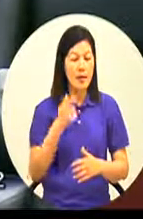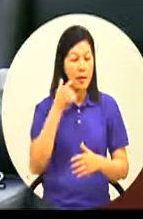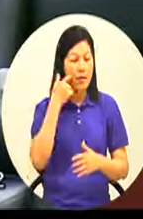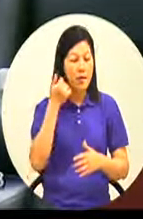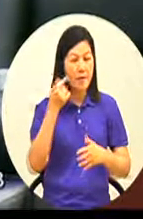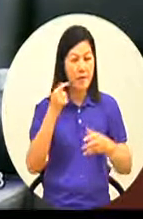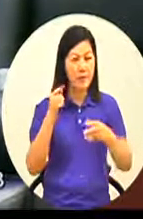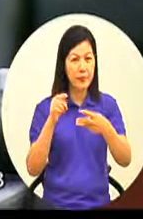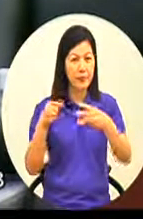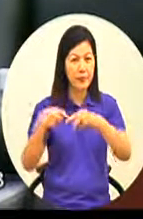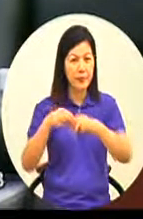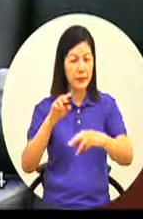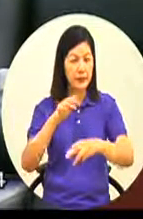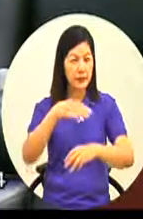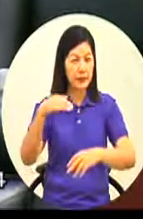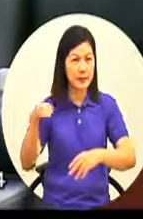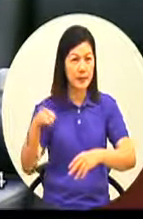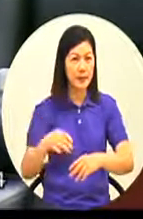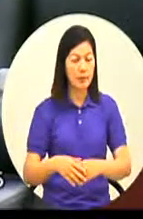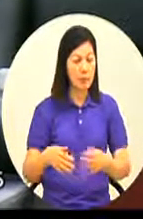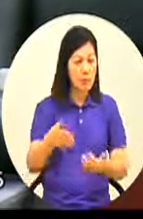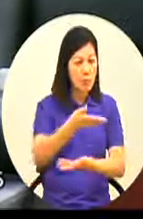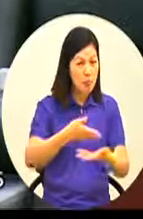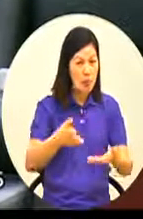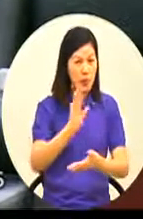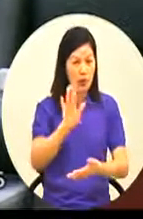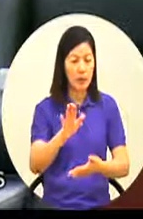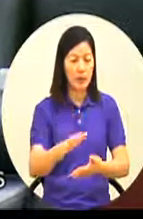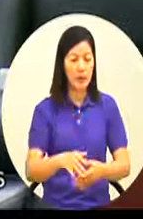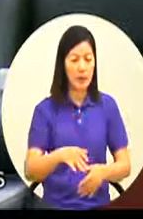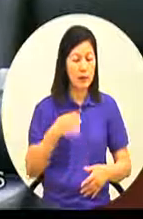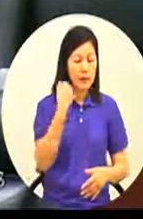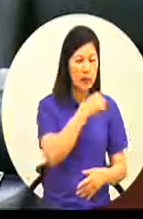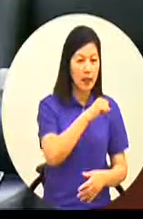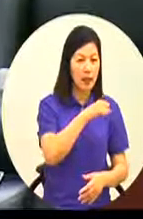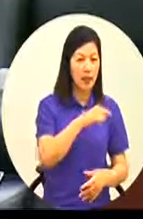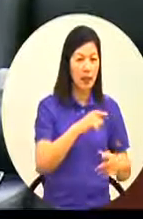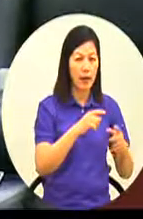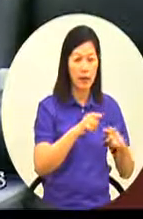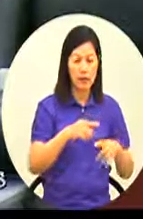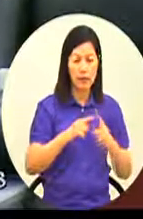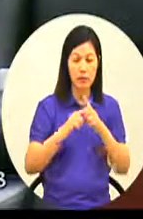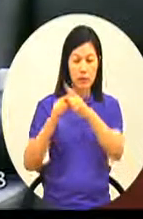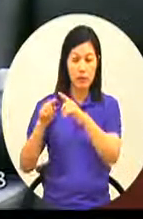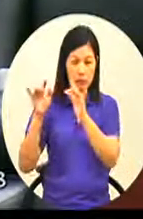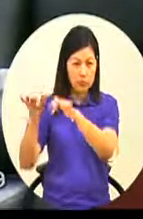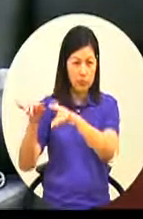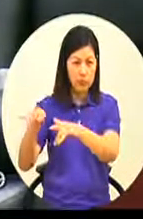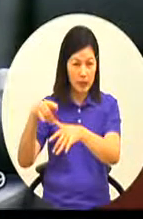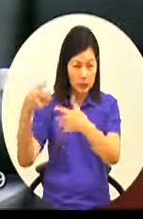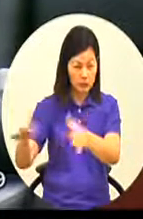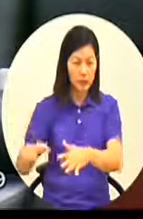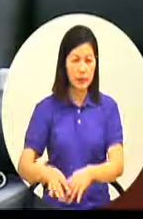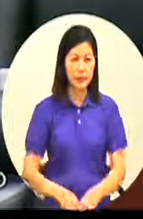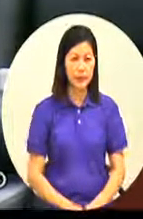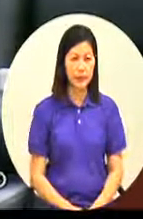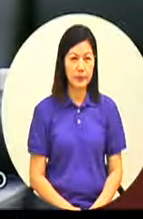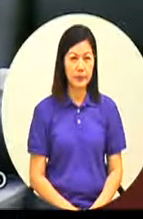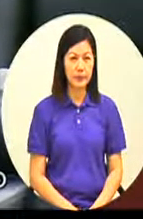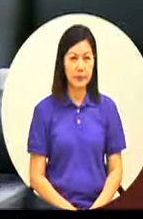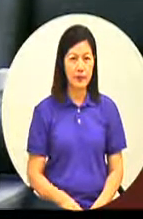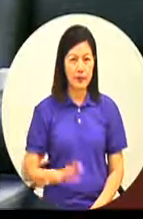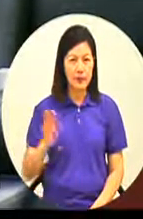们互动哦，是我们台湾我们高雄去他们那边的比较多哦，反而他们